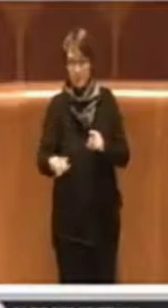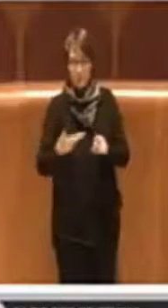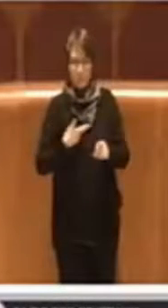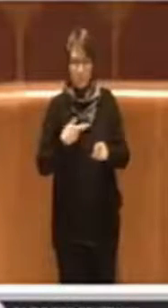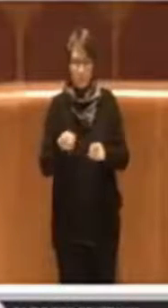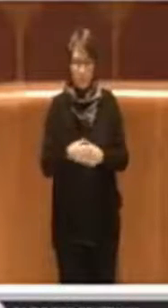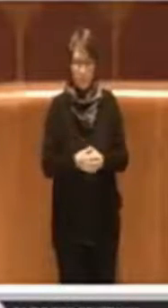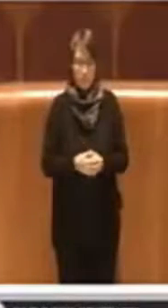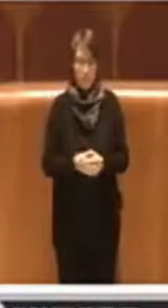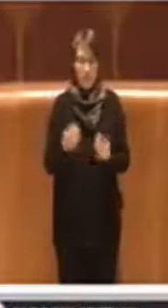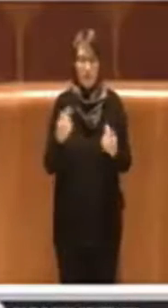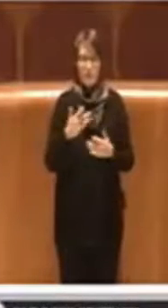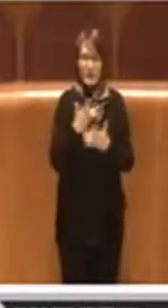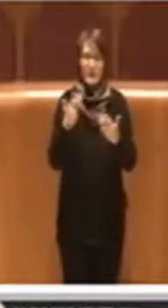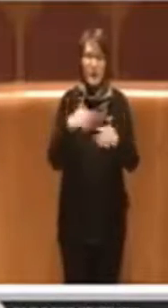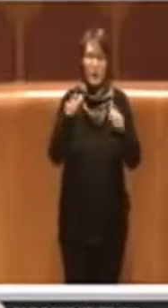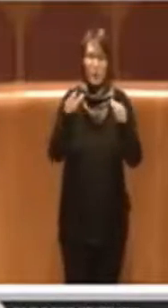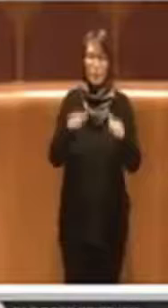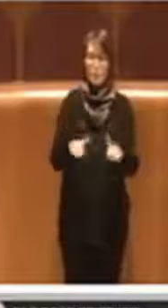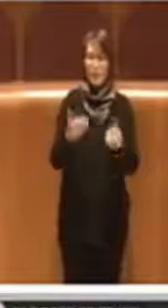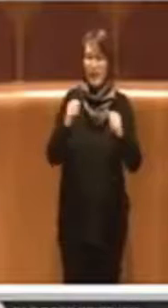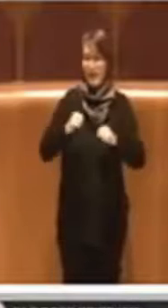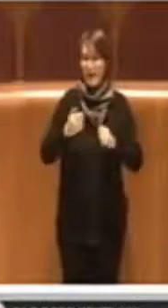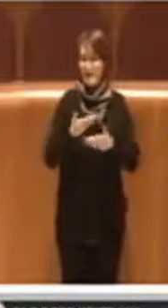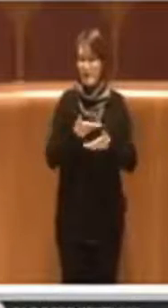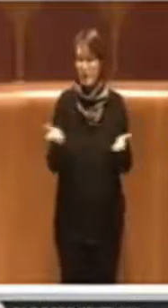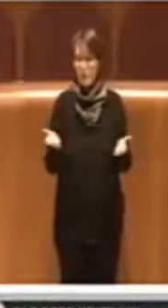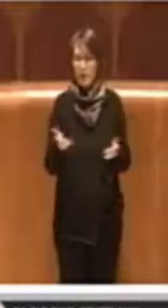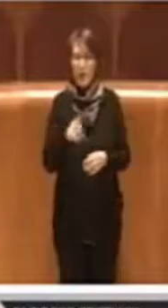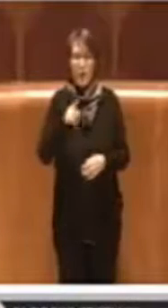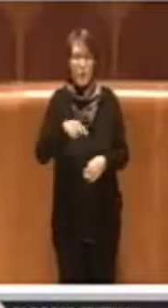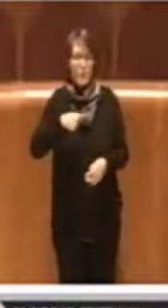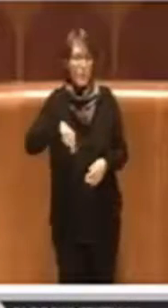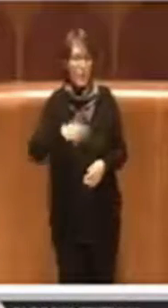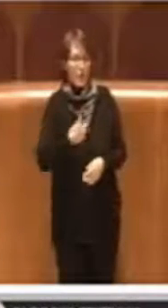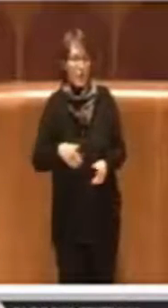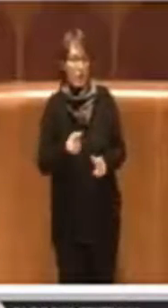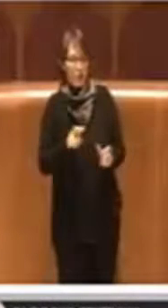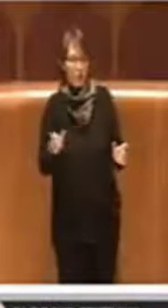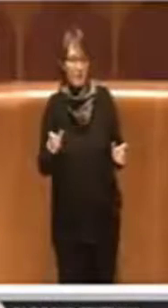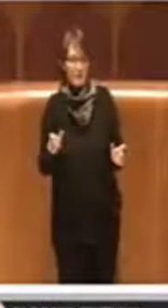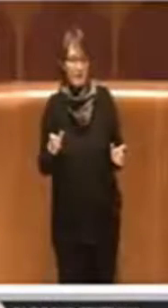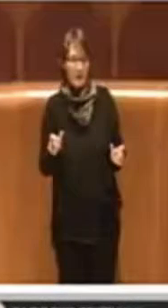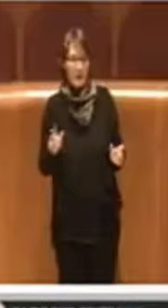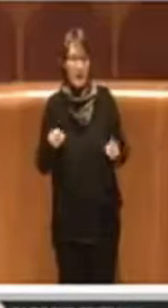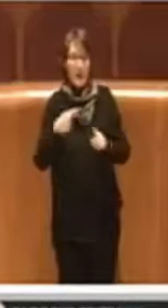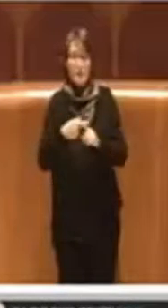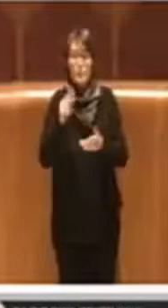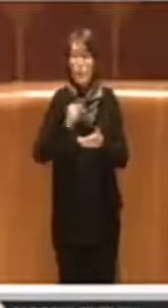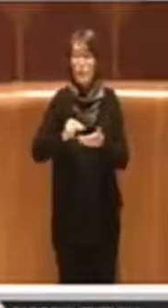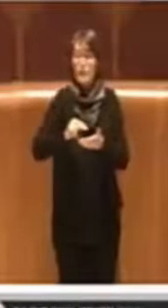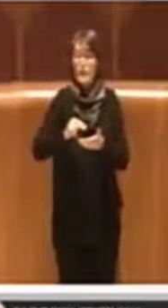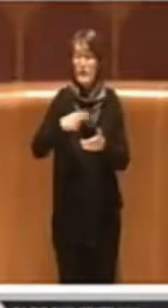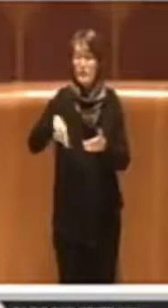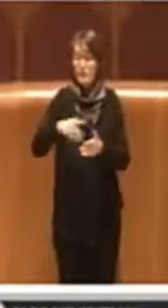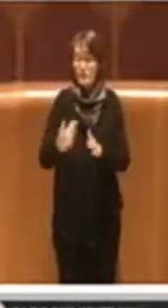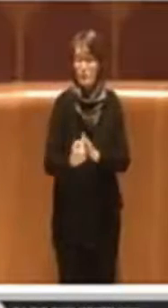tutela dell'incolumità e della salute pubblica, e in questo caso anche di noi consiglieri e degli uffici che ci danno